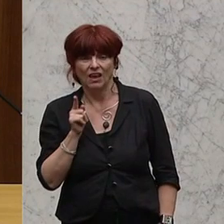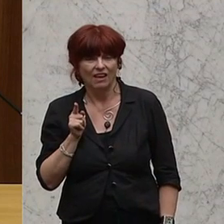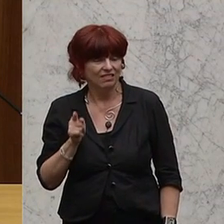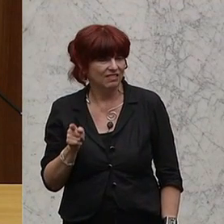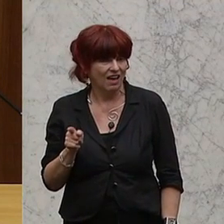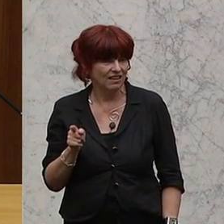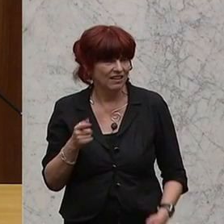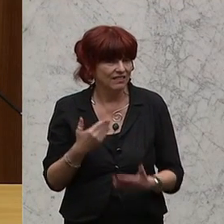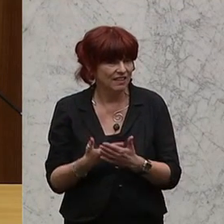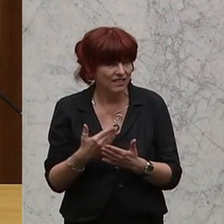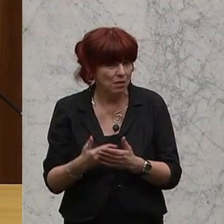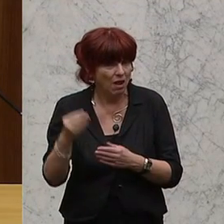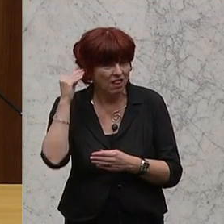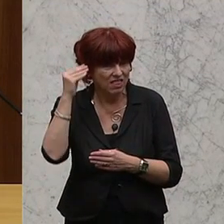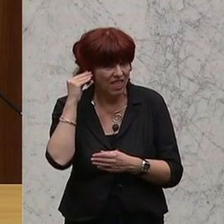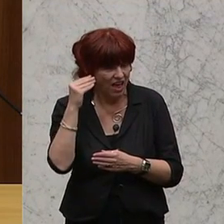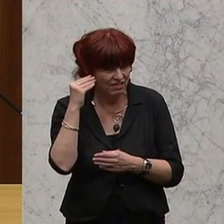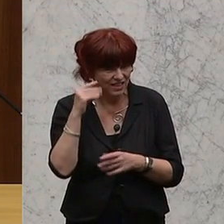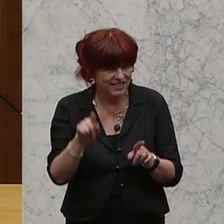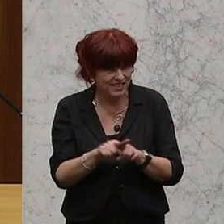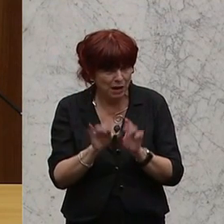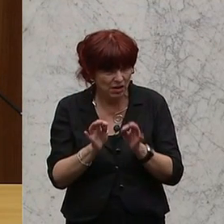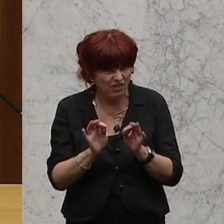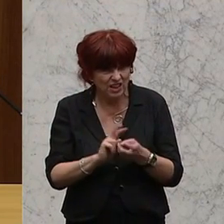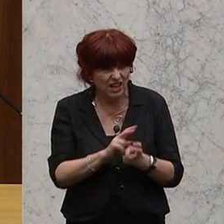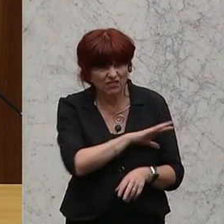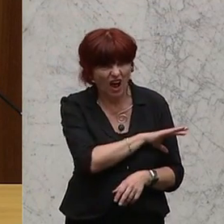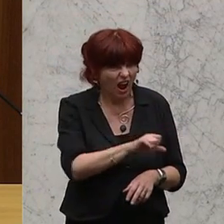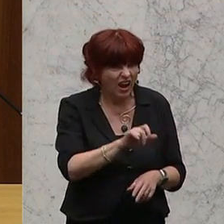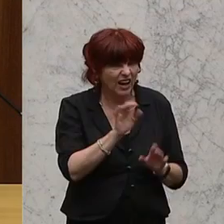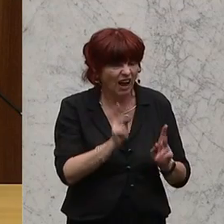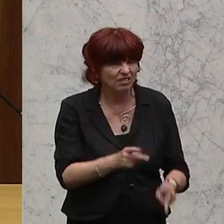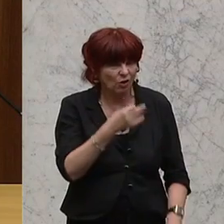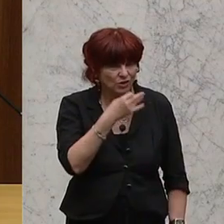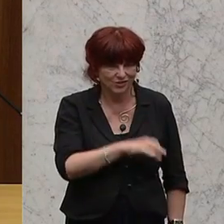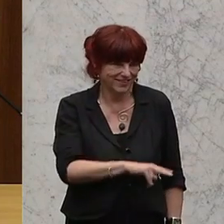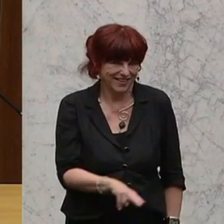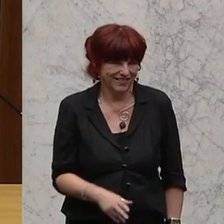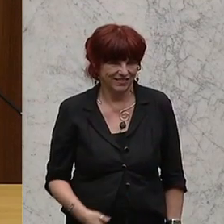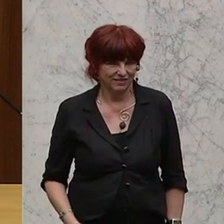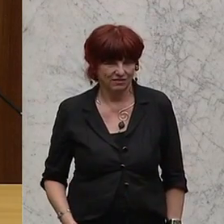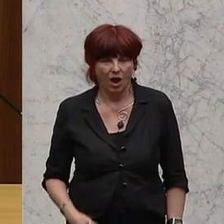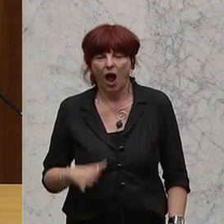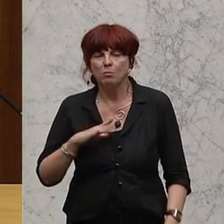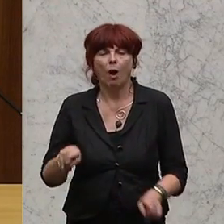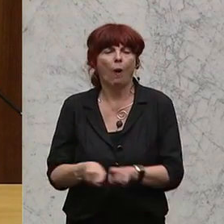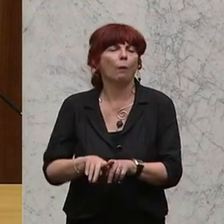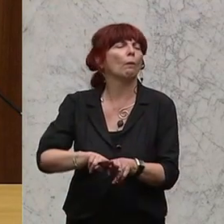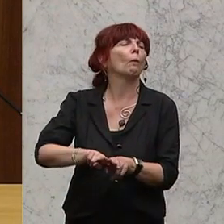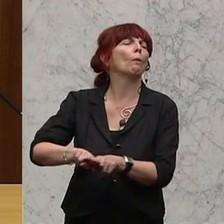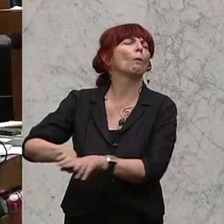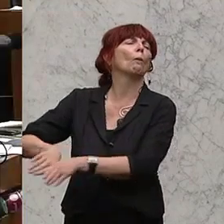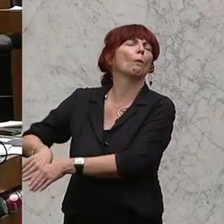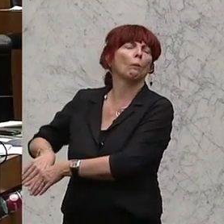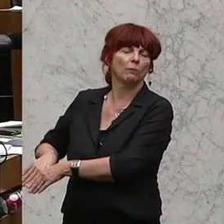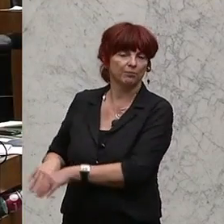die Qualität des Lernens verschlechtern. Das geht gar nicht anders. Aber auch hier wird weggesehen. Und das ist das Problem. Und